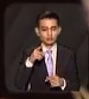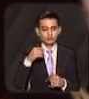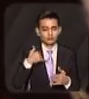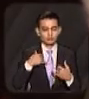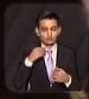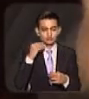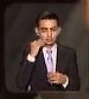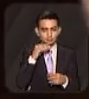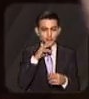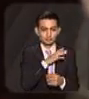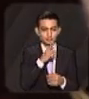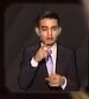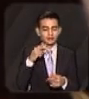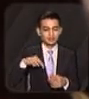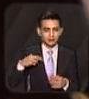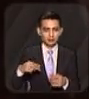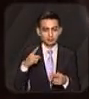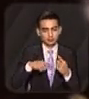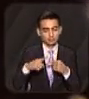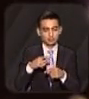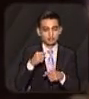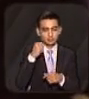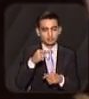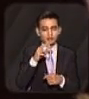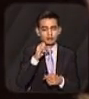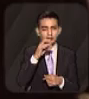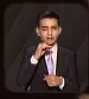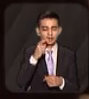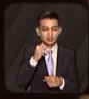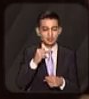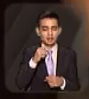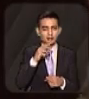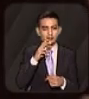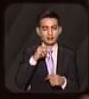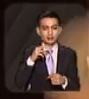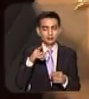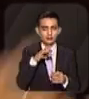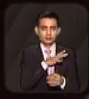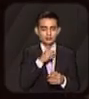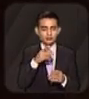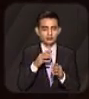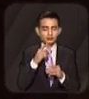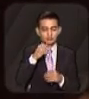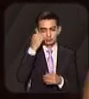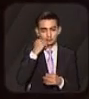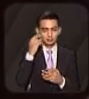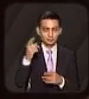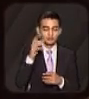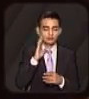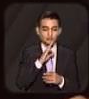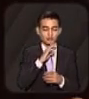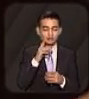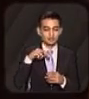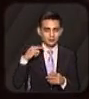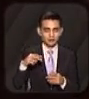Мы требуем, чтобы на должность директора школы вновь назначили Даригу Кельдебековну. Благодаря ей в нашей школе появились классы казахского